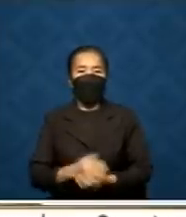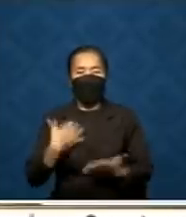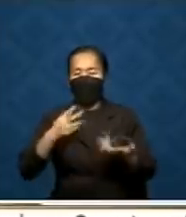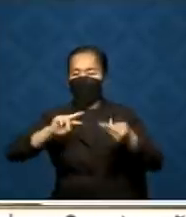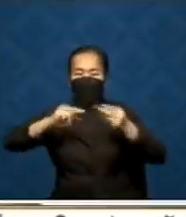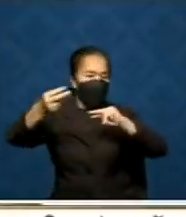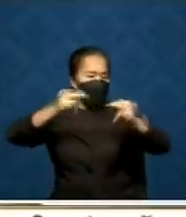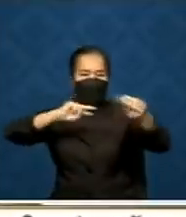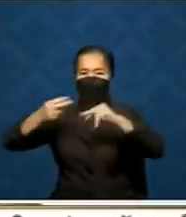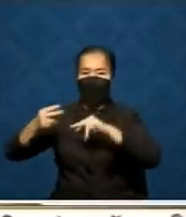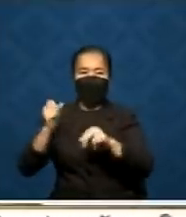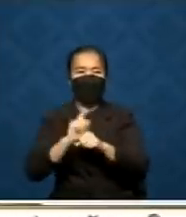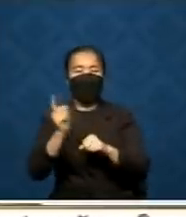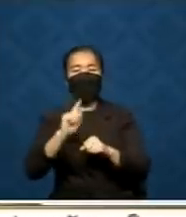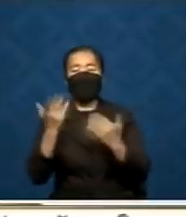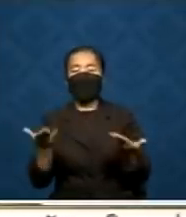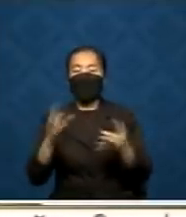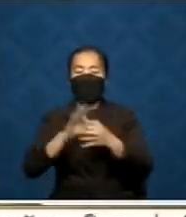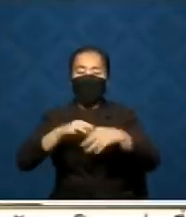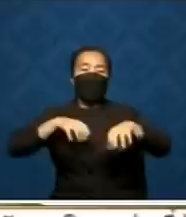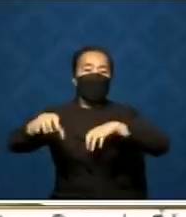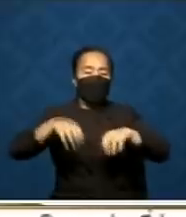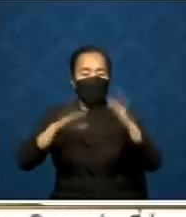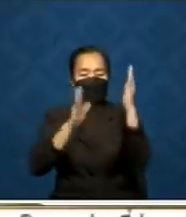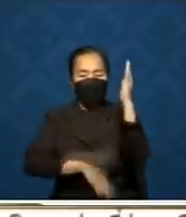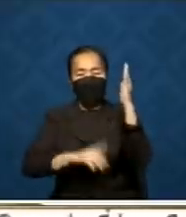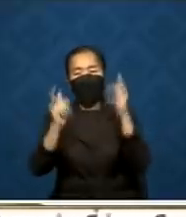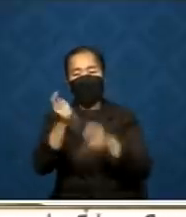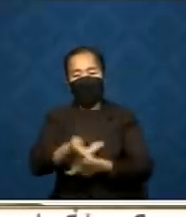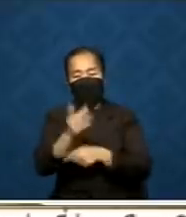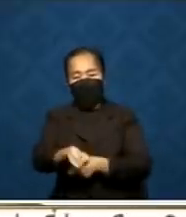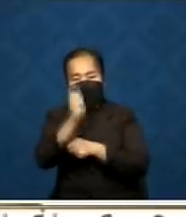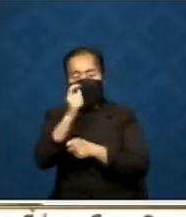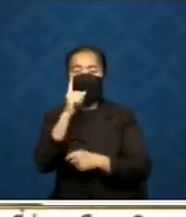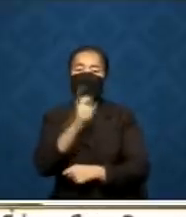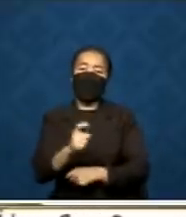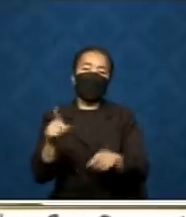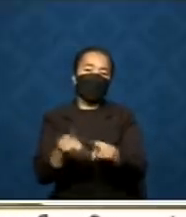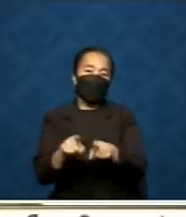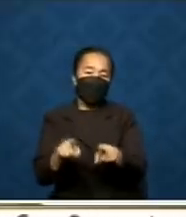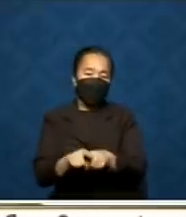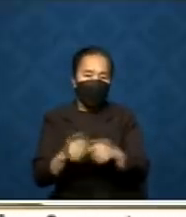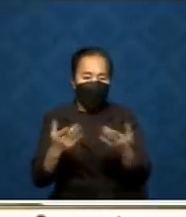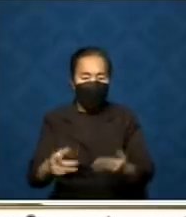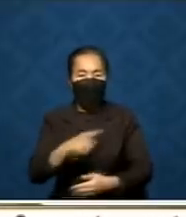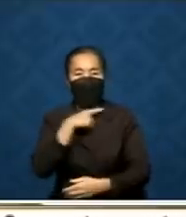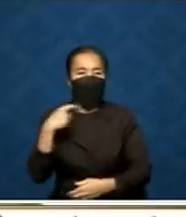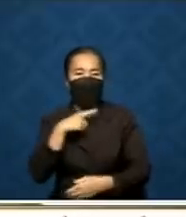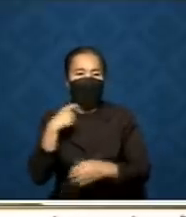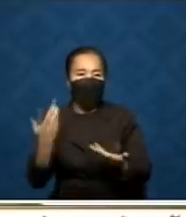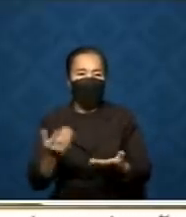นี่เดี๋ยวจะพูดกันในตอนการบริหารชาวประมงก็ตายครับรวมความแล้วนี่เรียบ